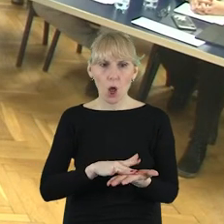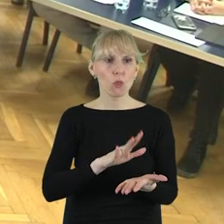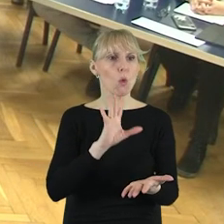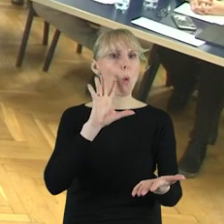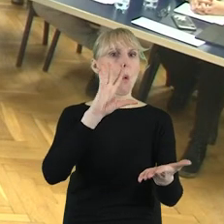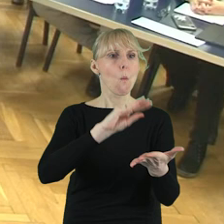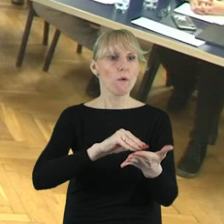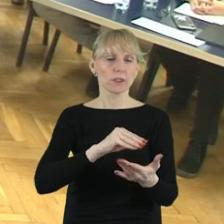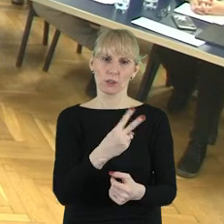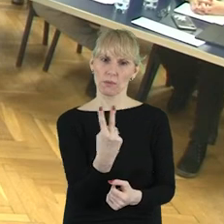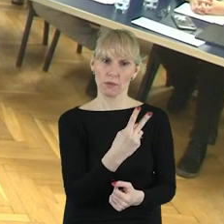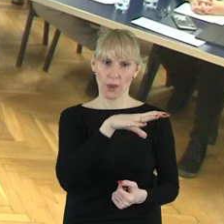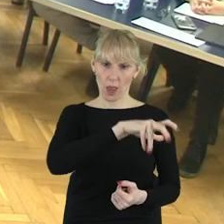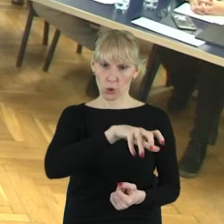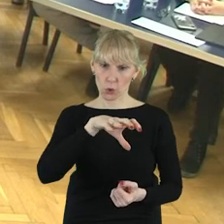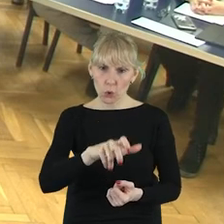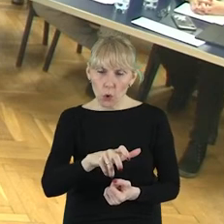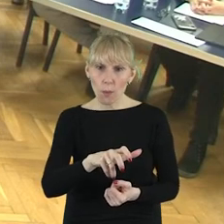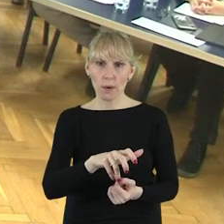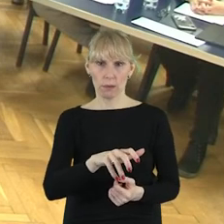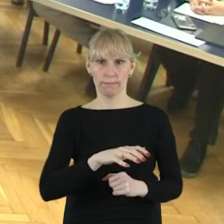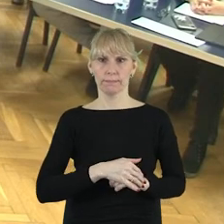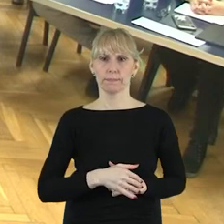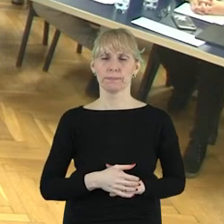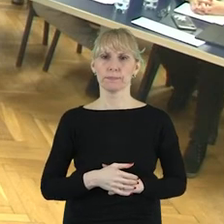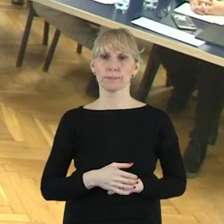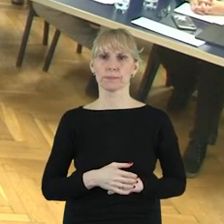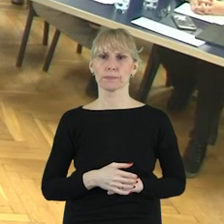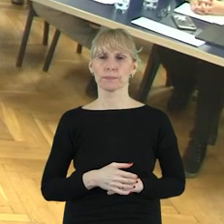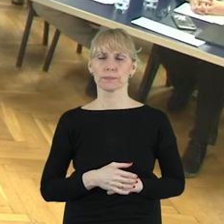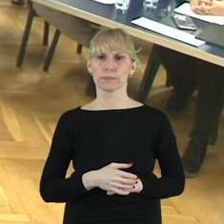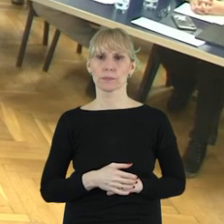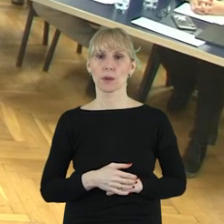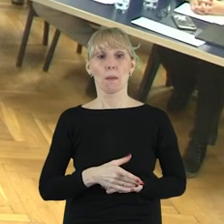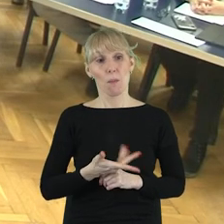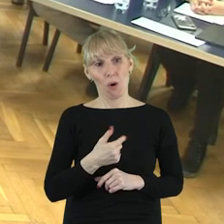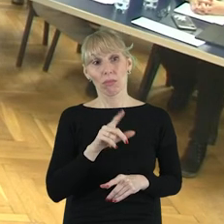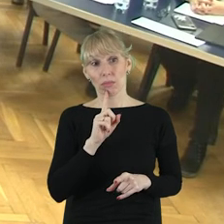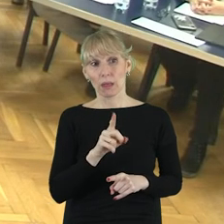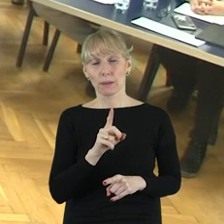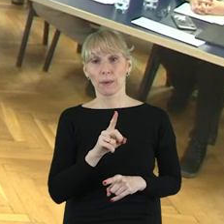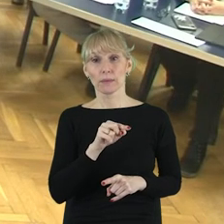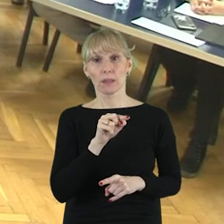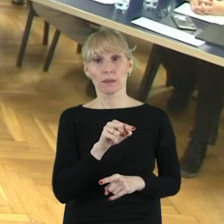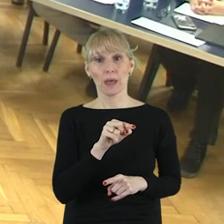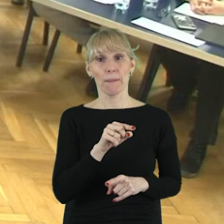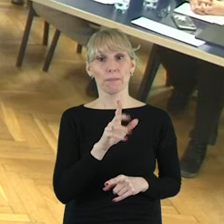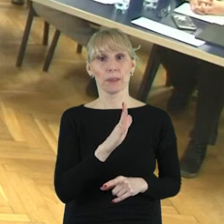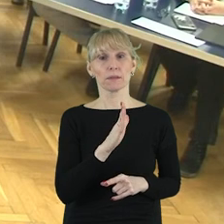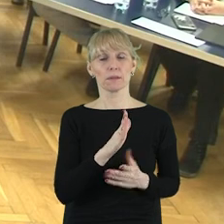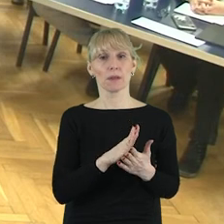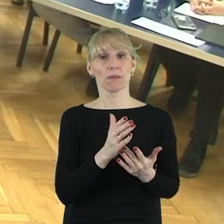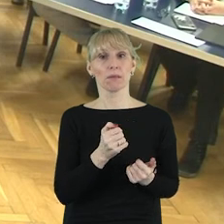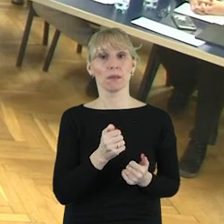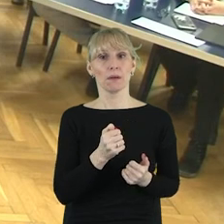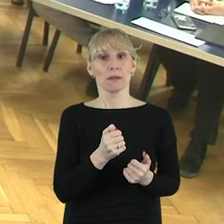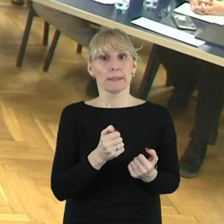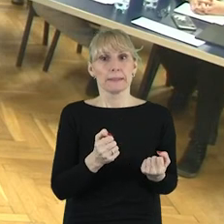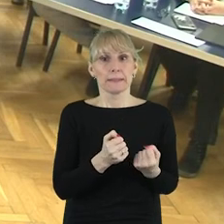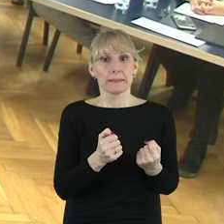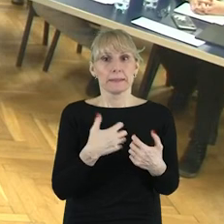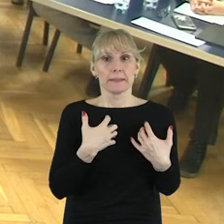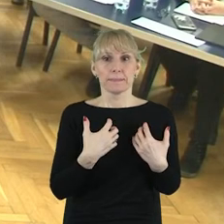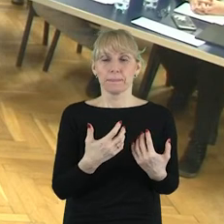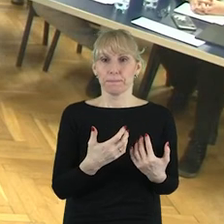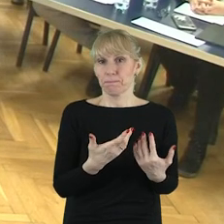powtarzają się po dwie te lokalne grupy, po dwa stowarzyszenia, bo zapewne tam będzie, tam jest ten niepokój. I